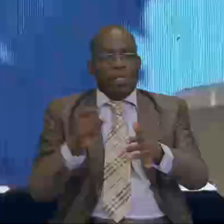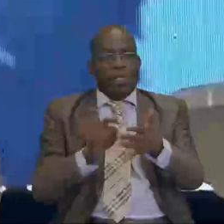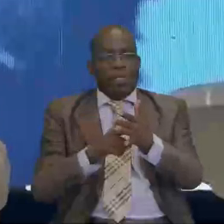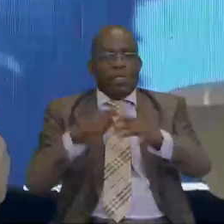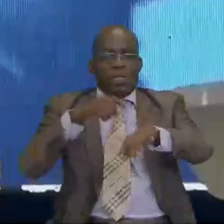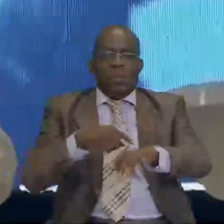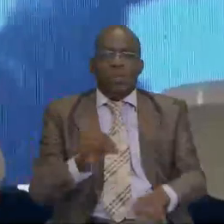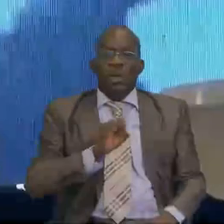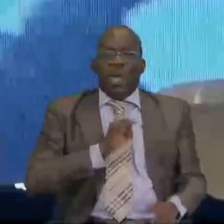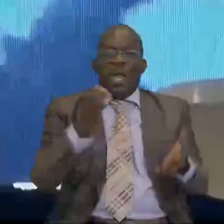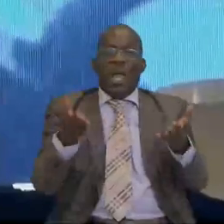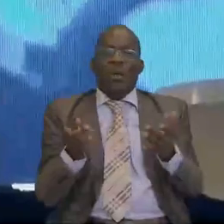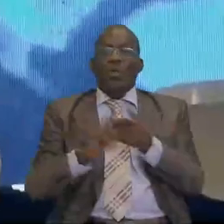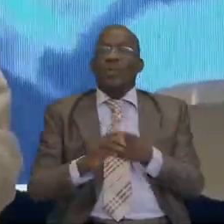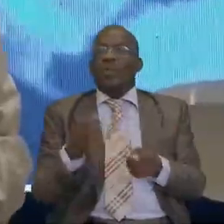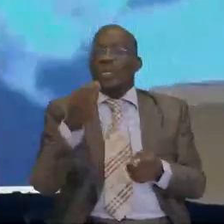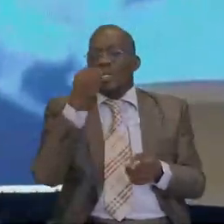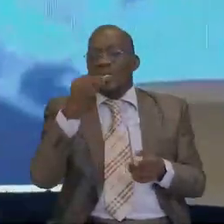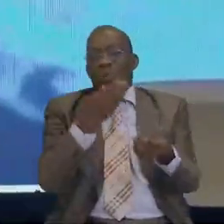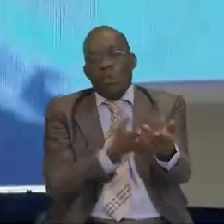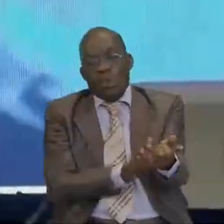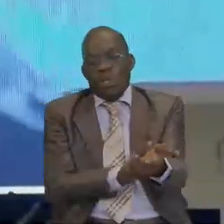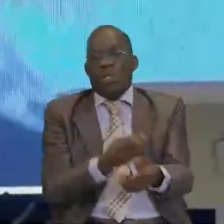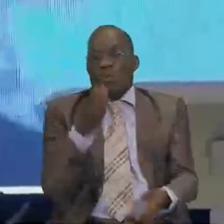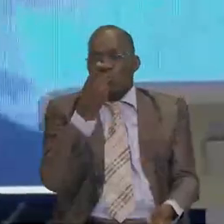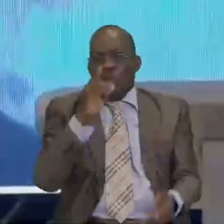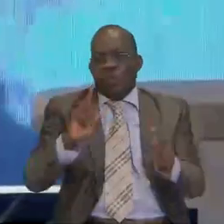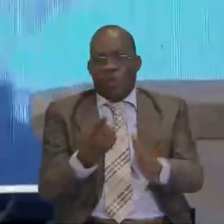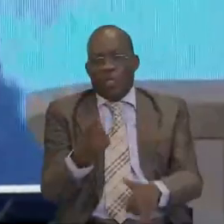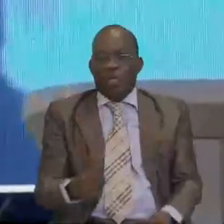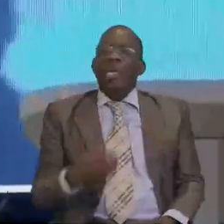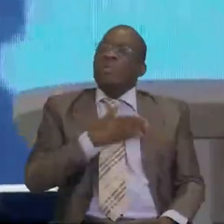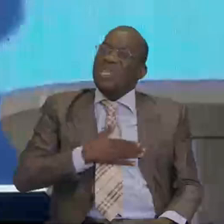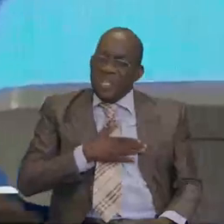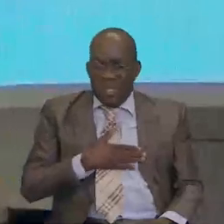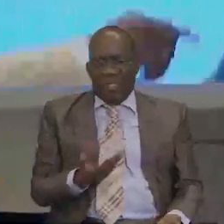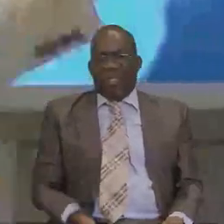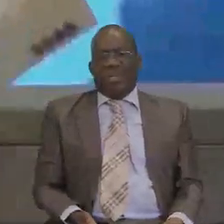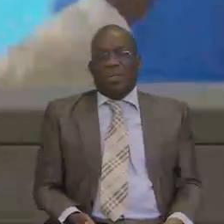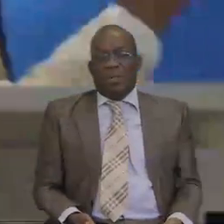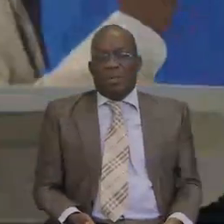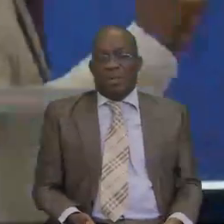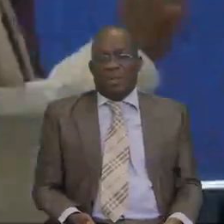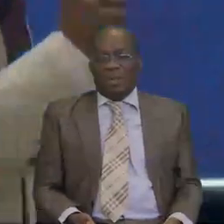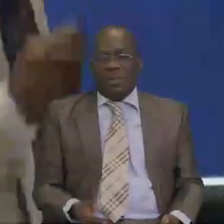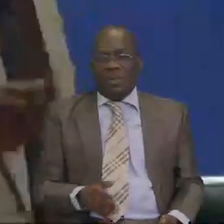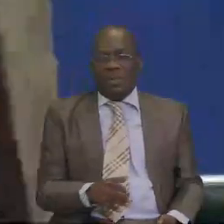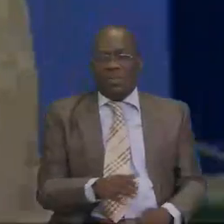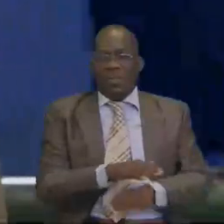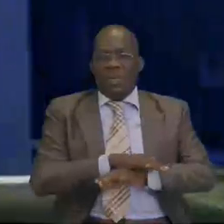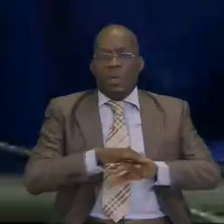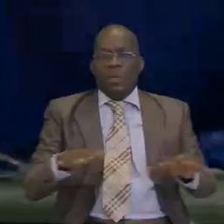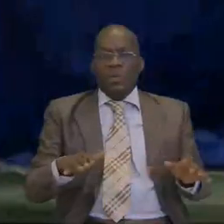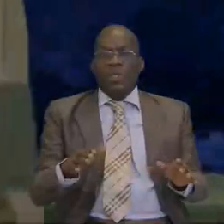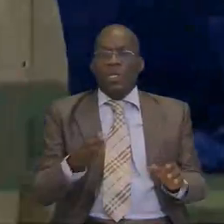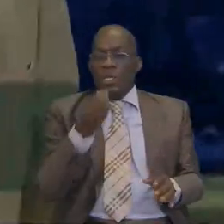Tu dis, mais je vais prendre mon petit déjeuner d'abord. Et dit, s'il te plaît, ne prends pas